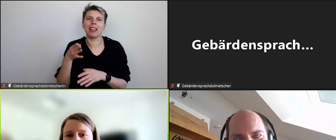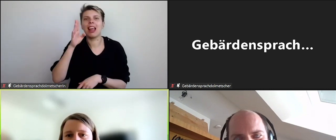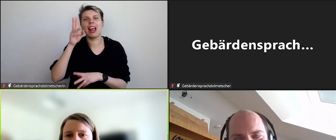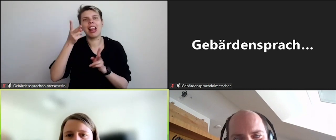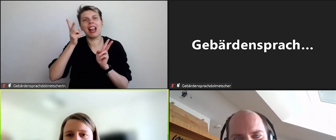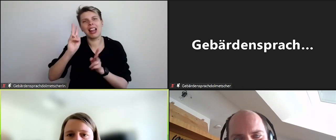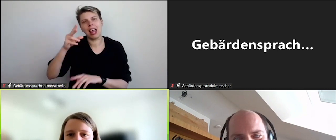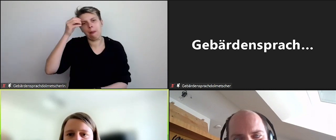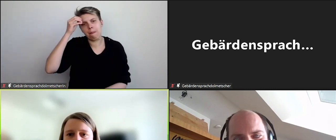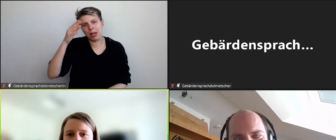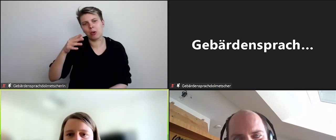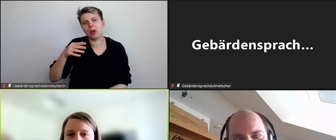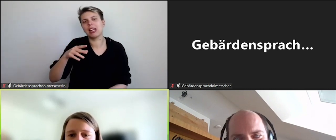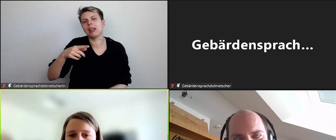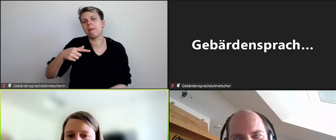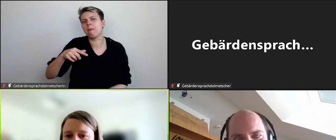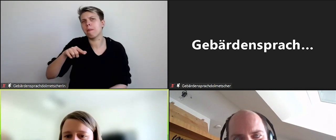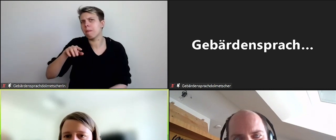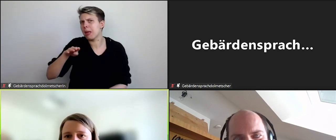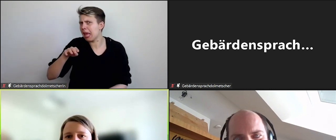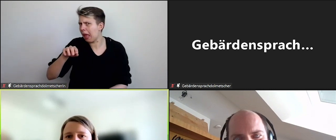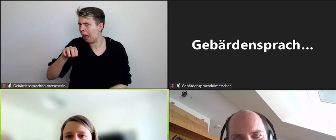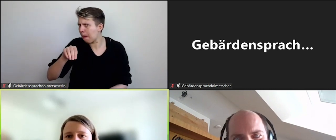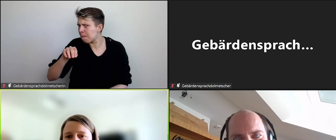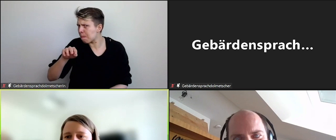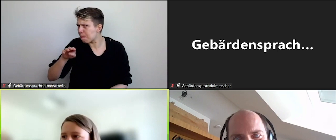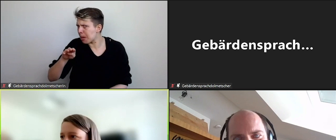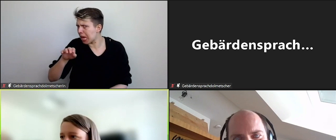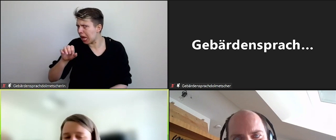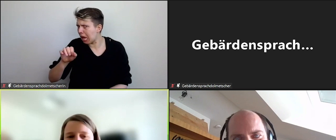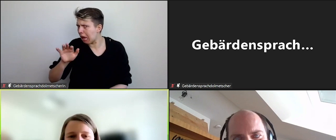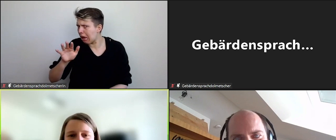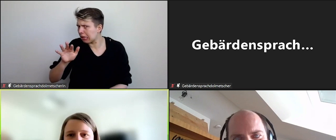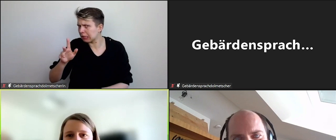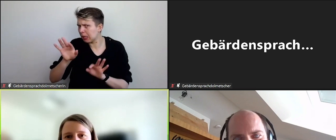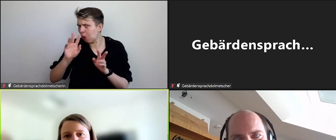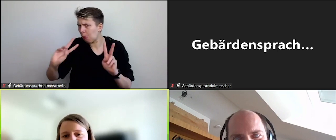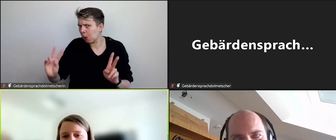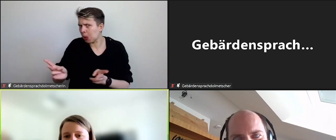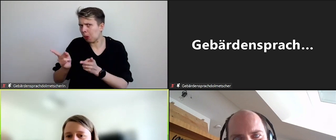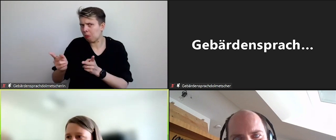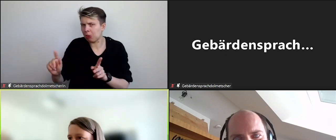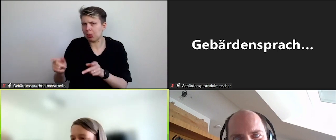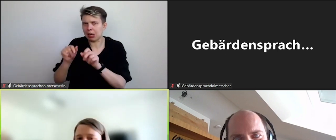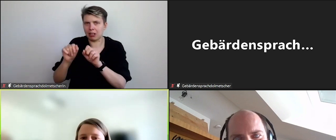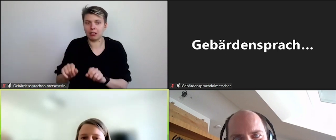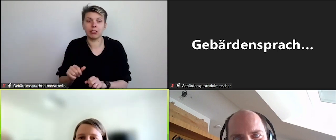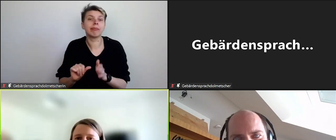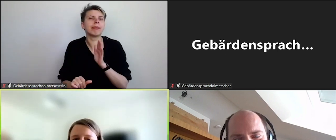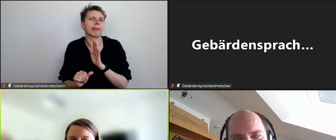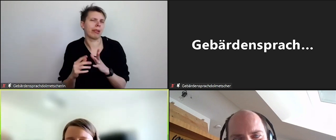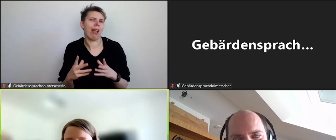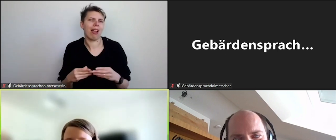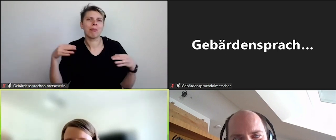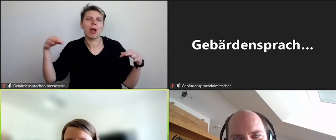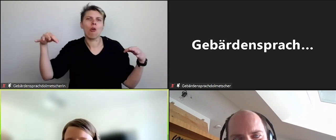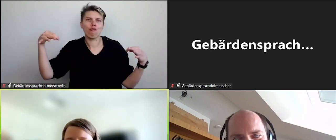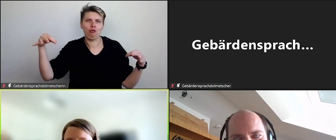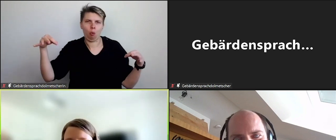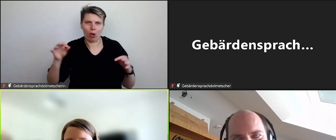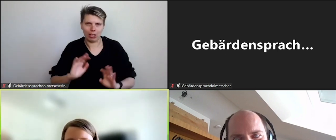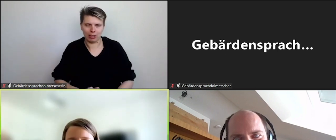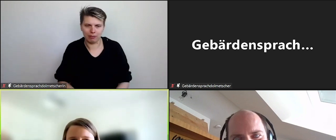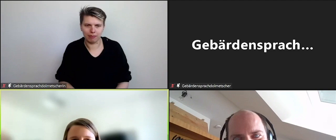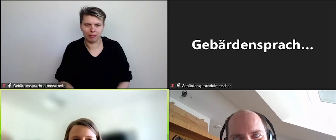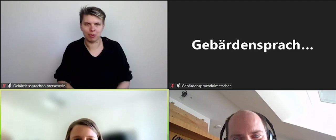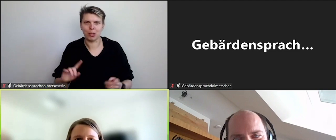vom BMBF gefördert wird. Und wir fangen mal direkt an mit unseren Folien. Dafür gebe ich einmal